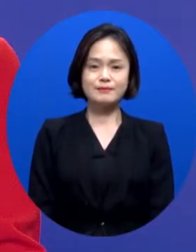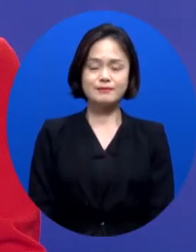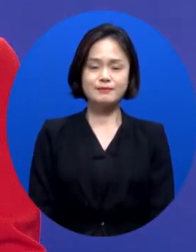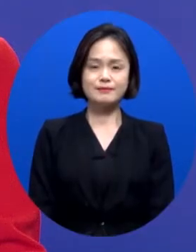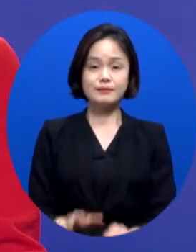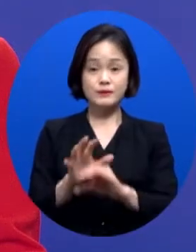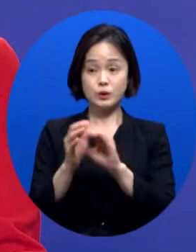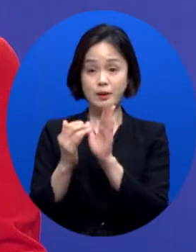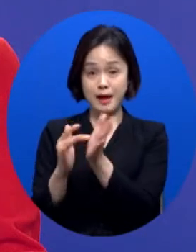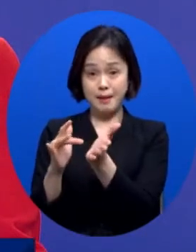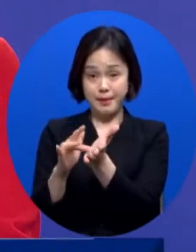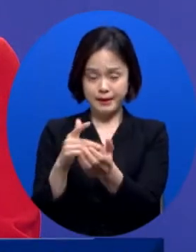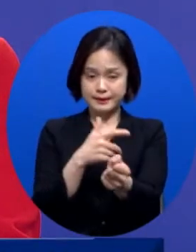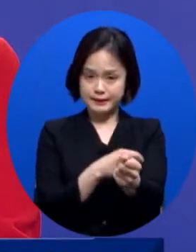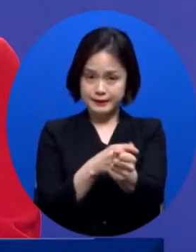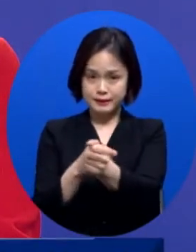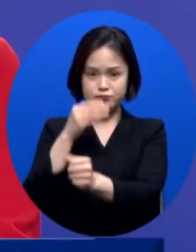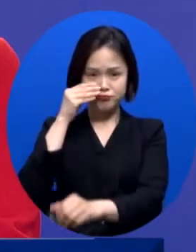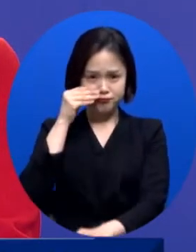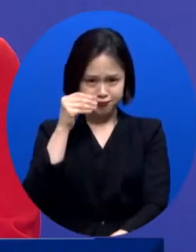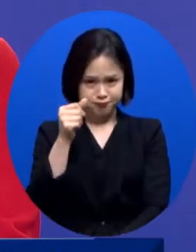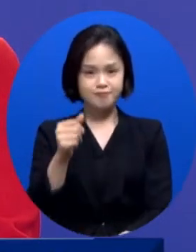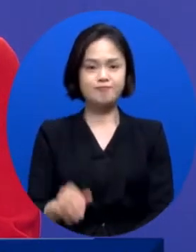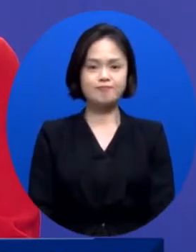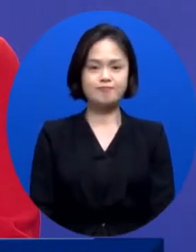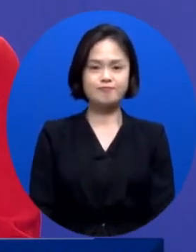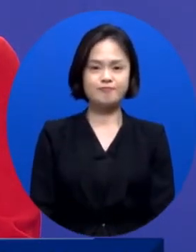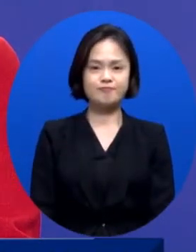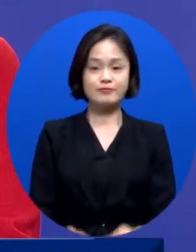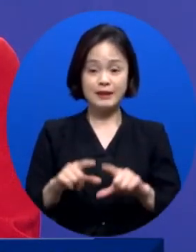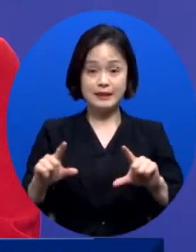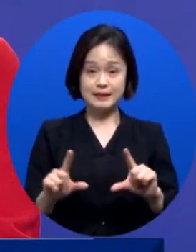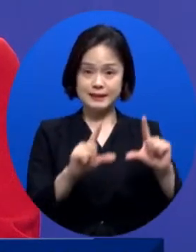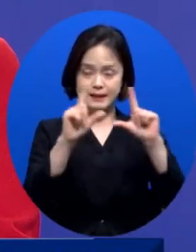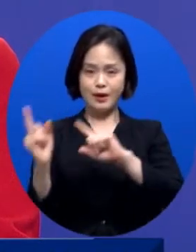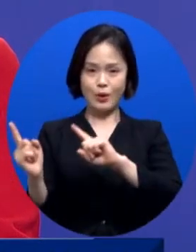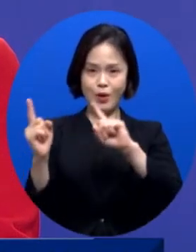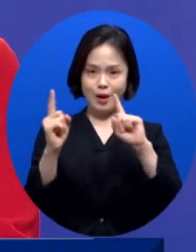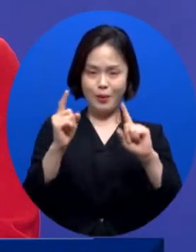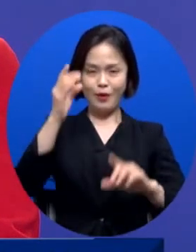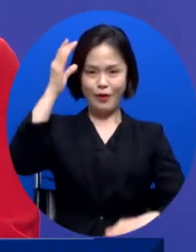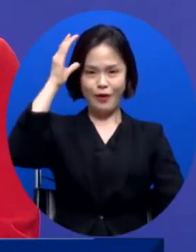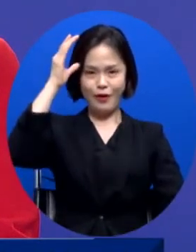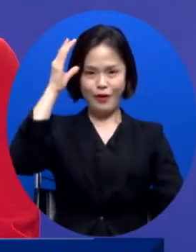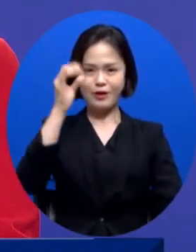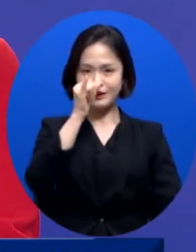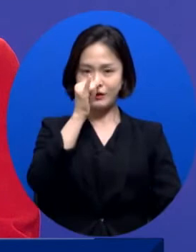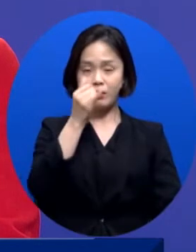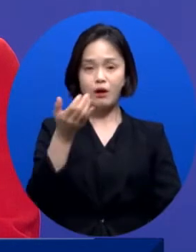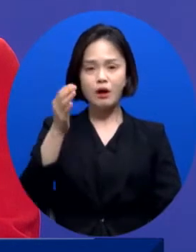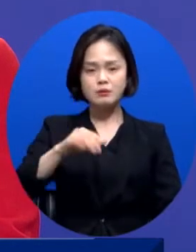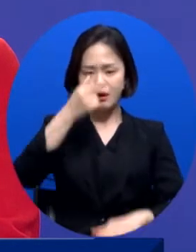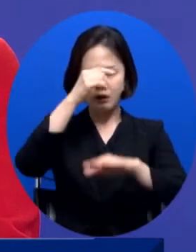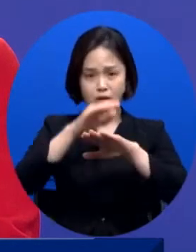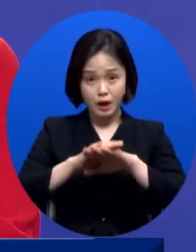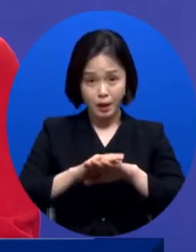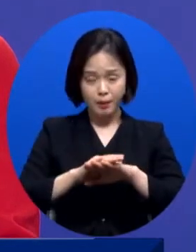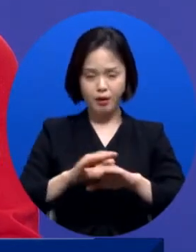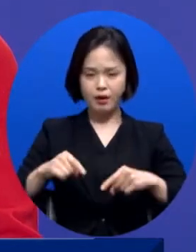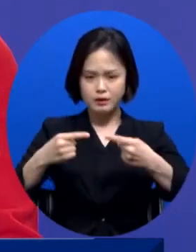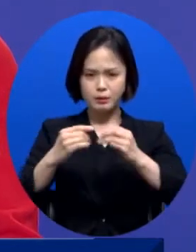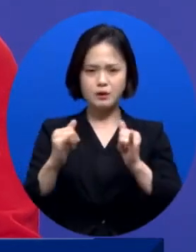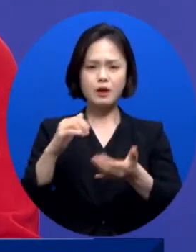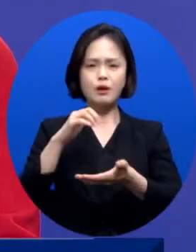백신 접종에 속도가 붙으면서 코로나 이전으로의 모습을 기대하고 있지만 여전히 교회 성전 예배 인원은 제한되고